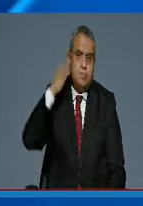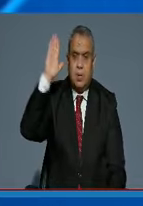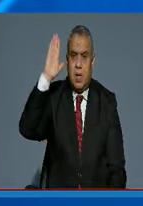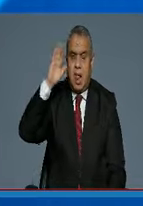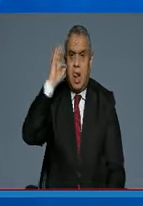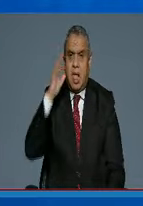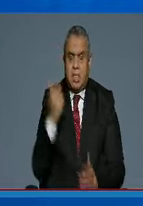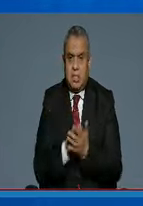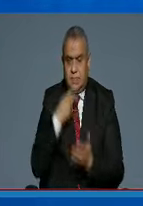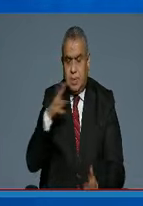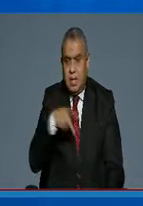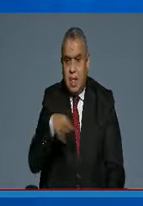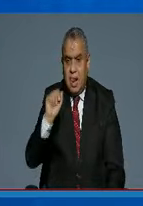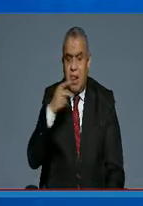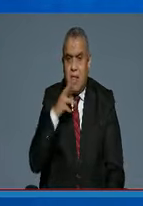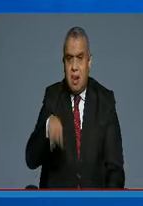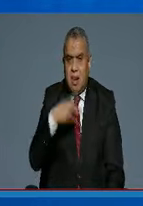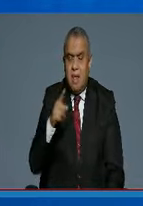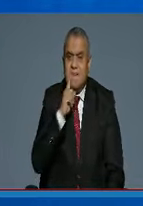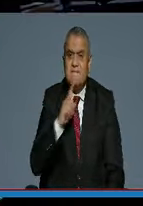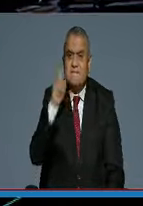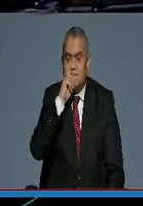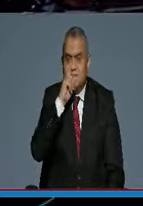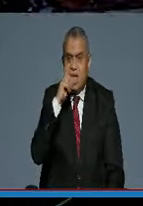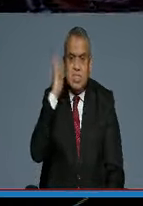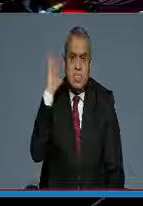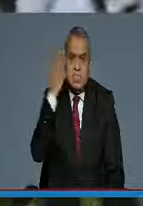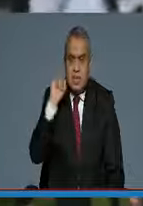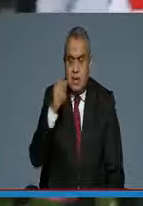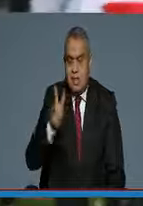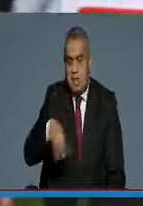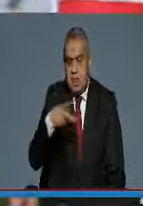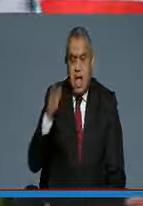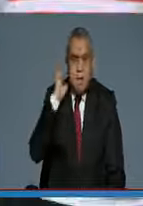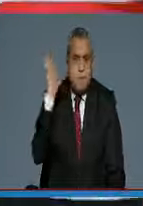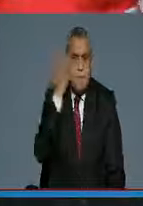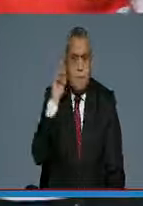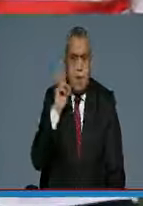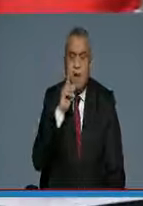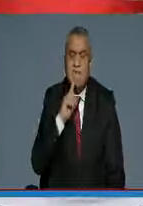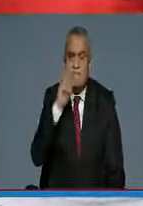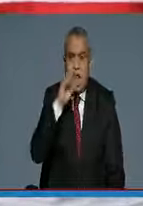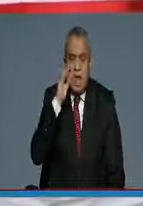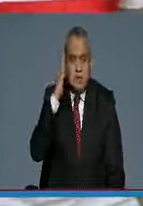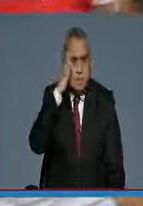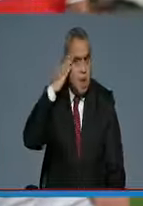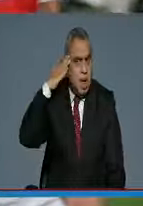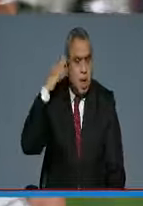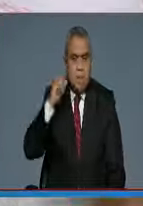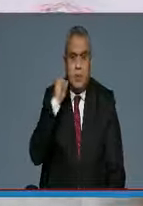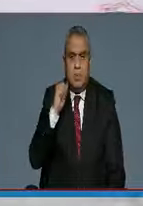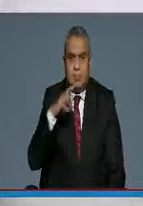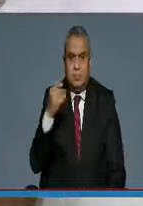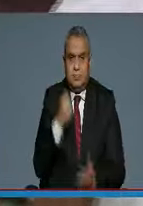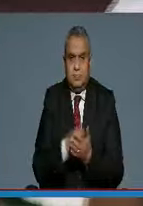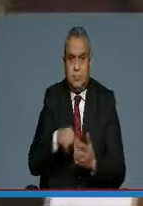مستوى الاداء الفني طلع يا سيدي ويا عمي كل اللي عندك بصراحه ما قدمنا حاجه